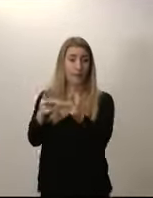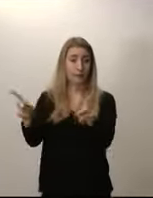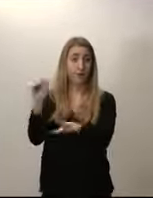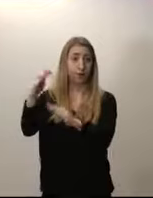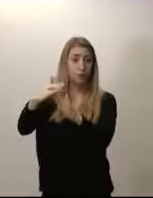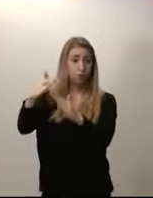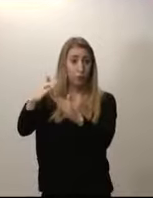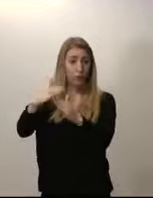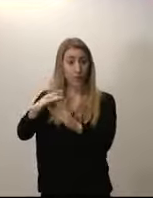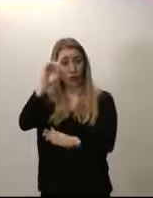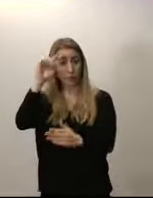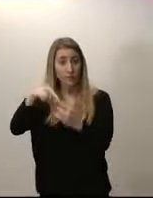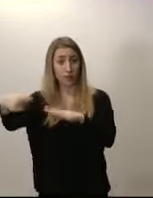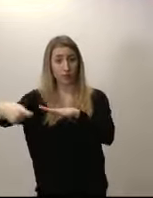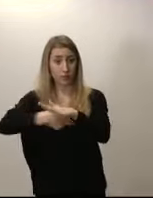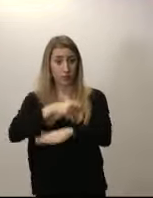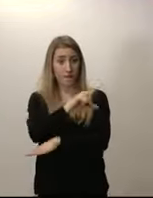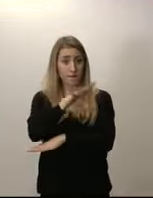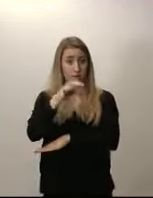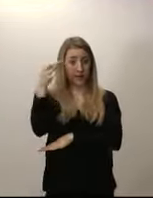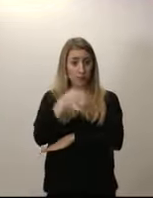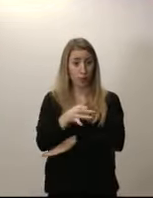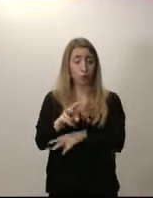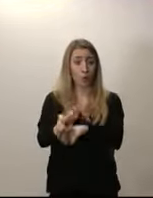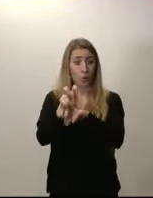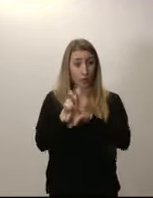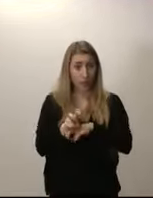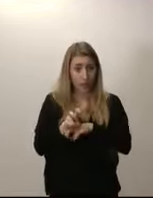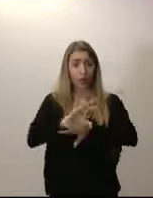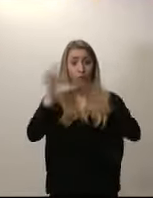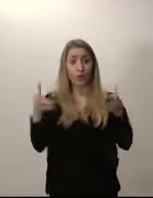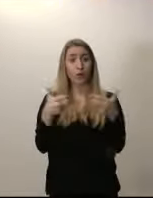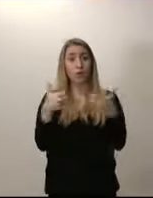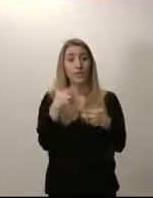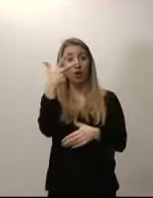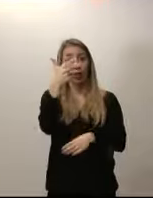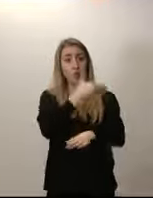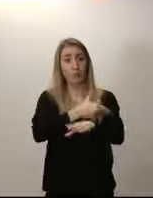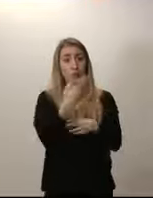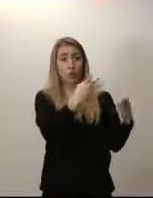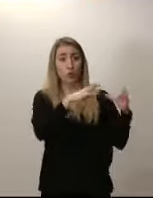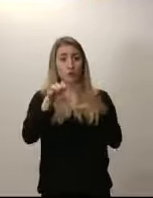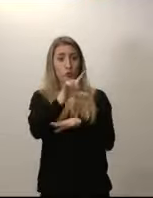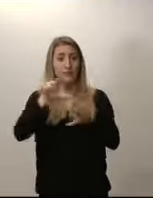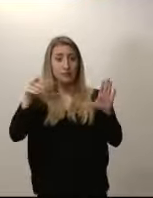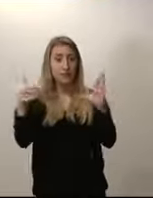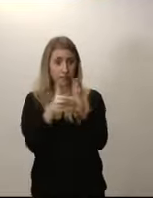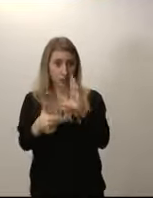de 25% un contrat d'un prêt d'un montant global de 3 927 000